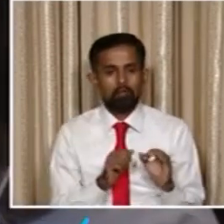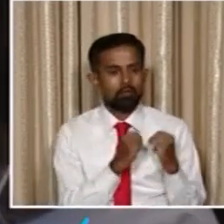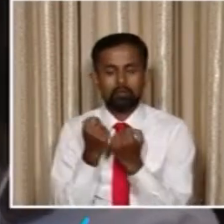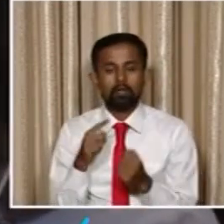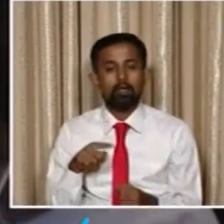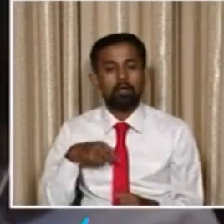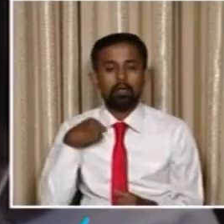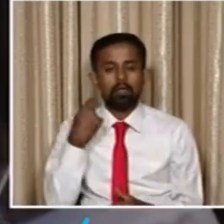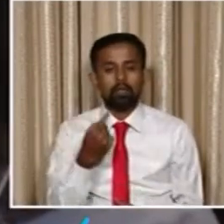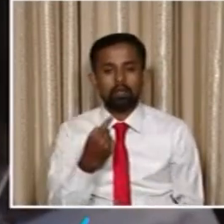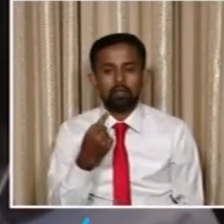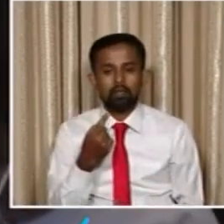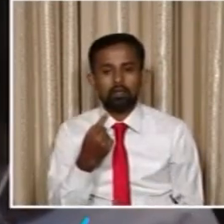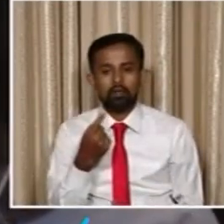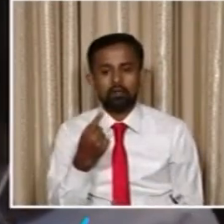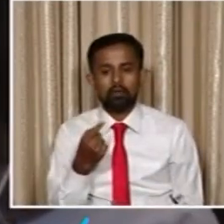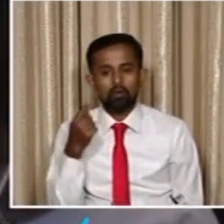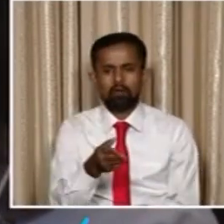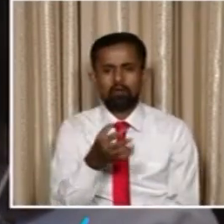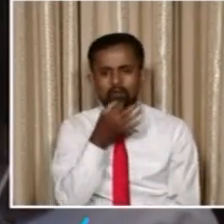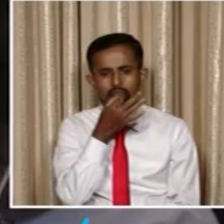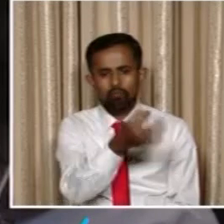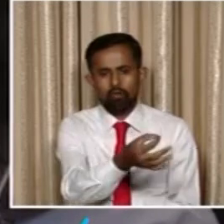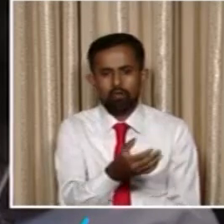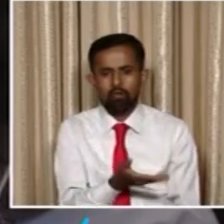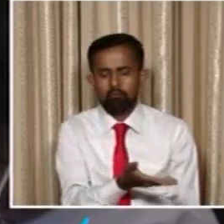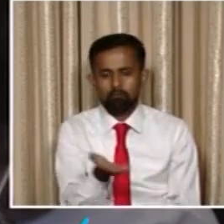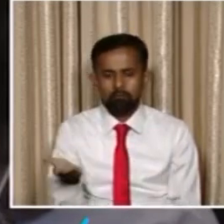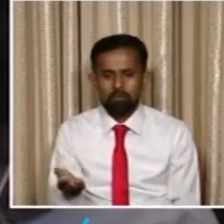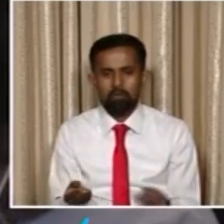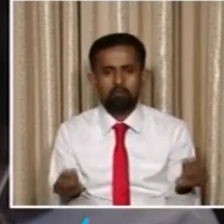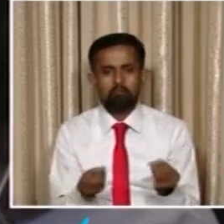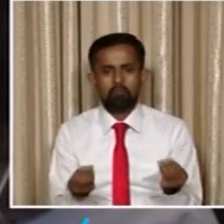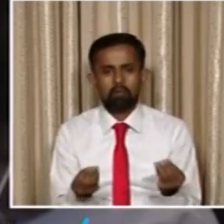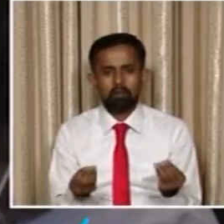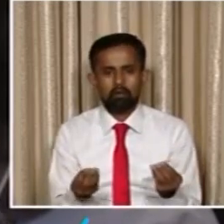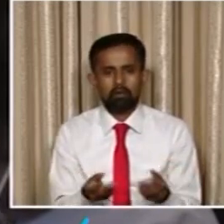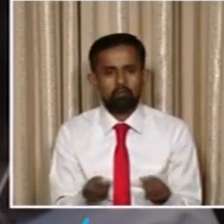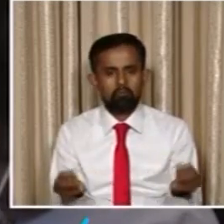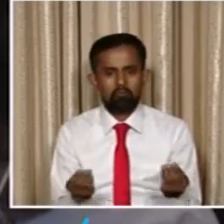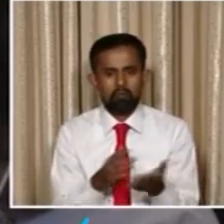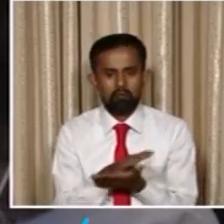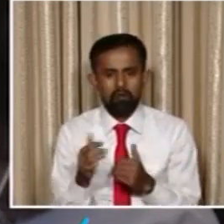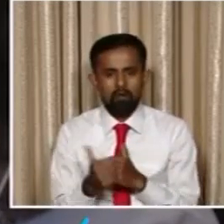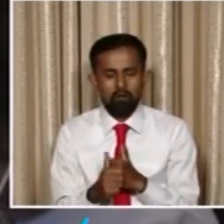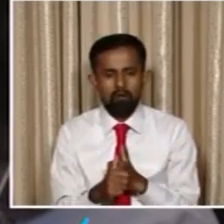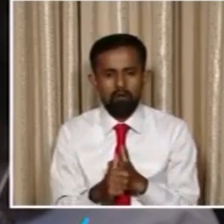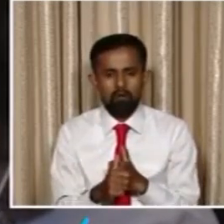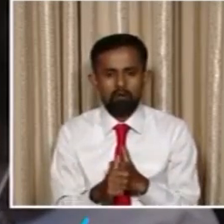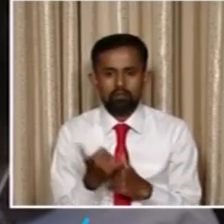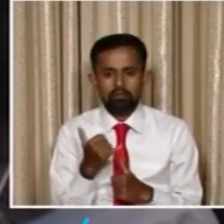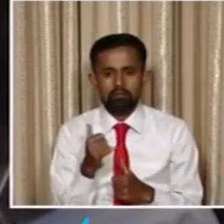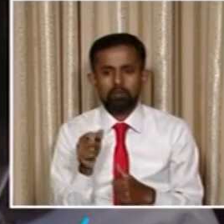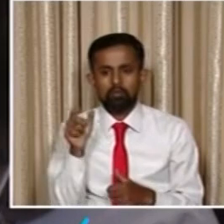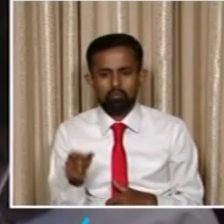හෙට දෙවියන් වහන්සේ උදන්ට ගියත් උදන හොරගම් කරයි. මොකද මේ තියෙන අඩුපාඩුව නිසා මේ අඩුපාඩු හදන්න හැබැයි සමහරක්